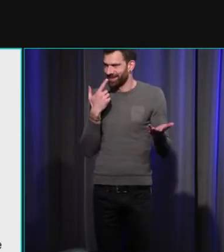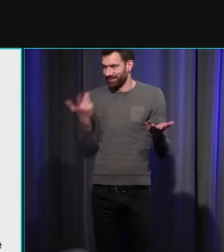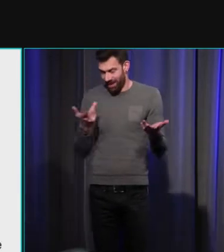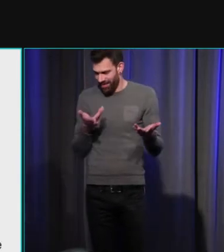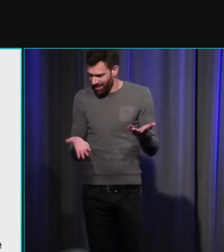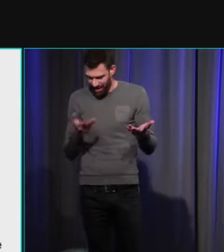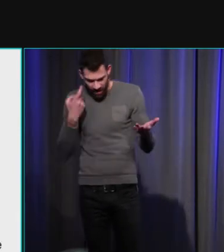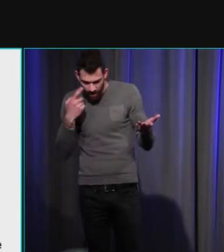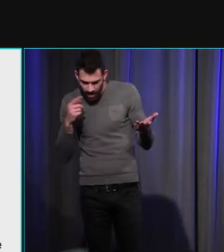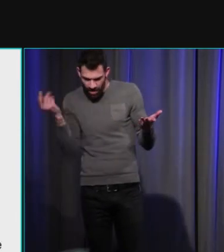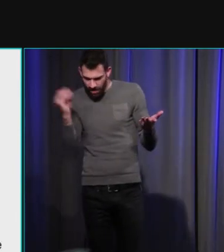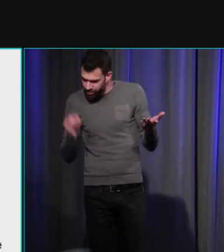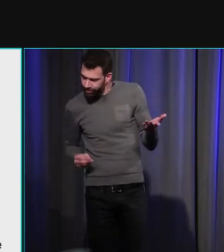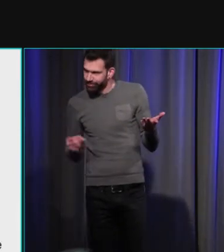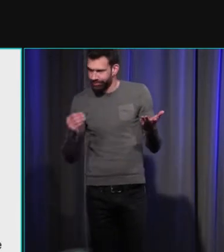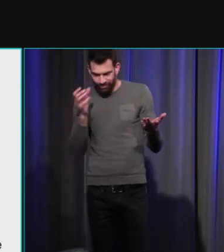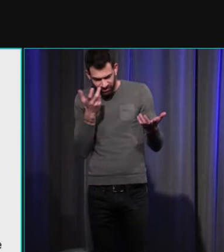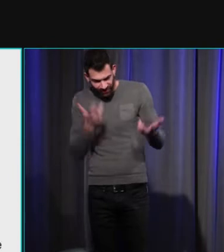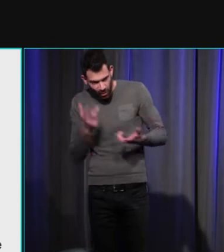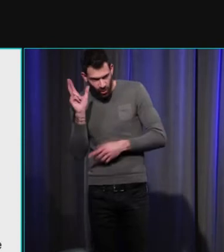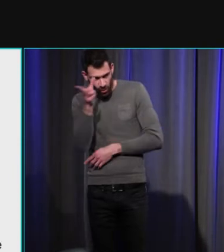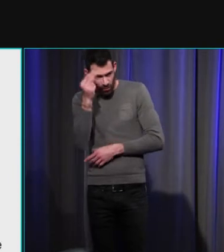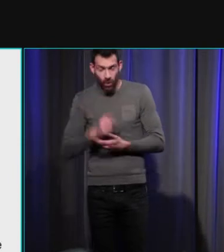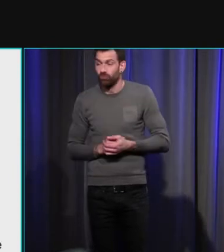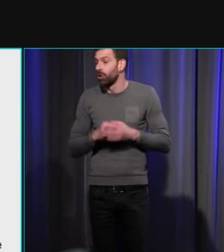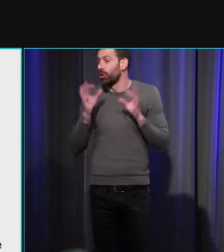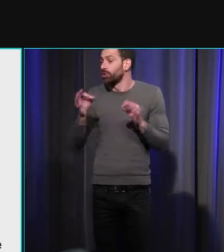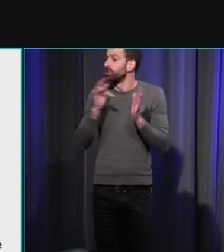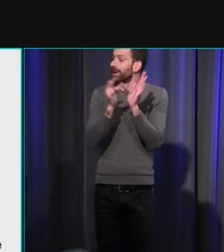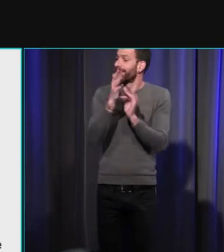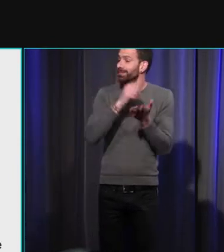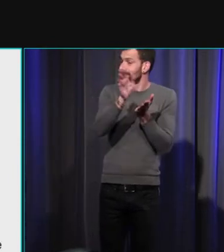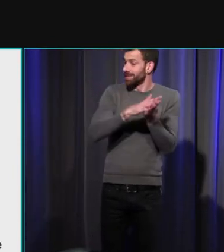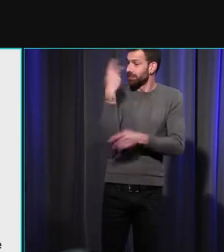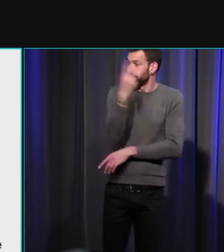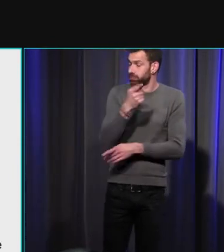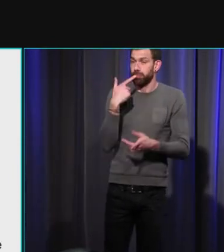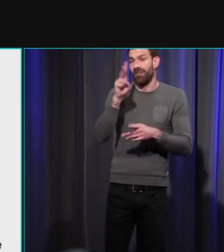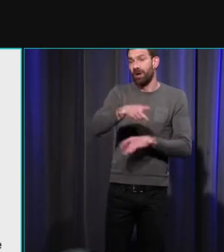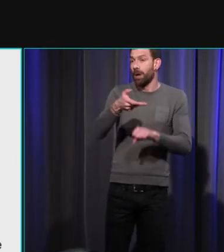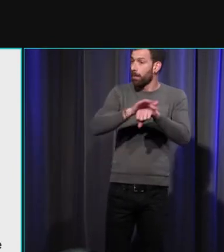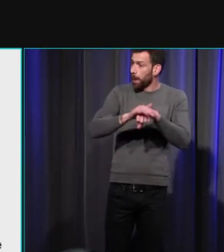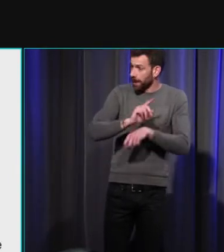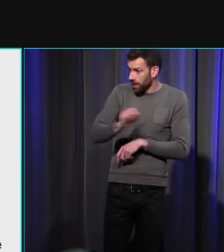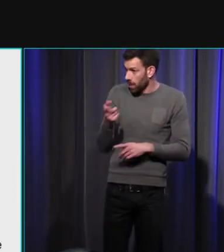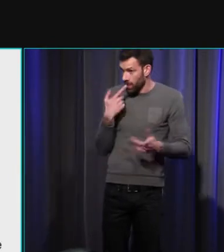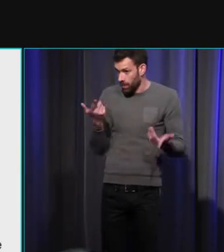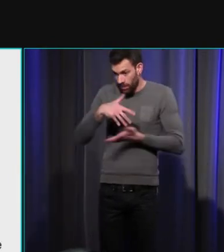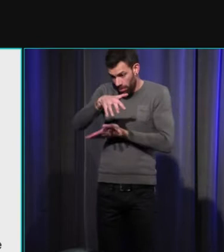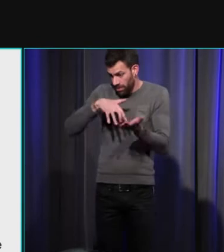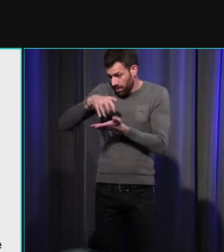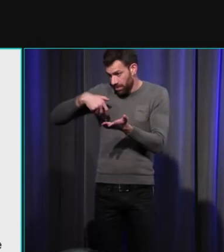comprendre et au fond le message du christ n'est pas du tout politique au sens propre quand vous lisez les évangiles